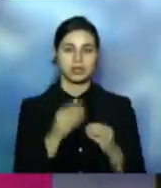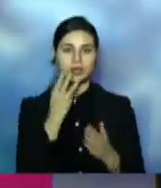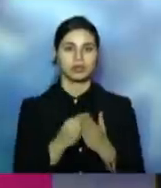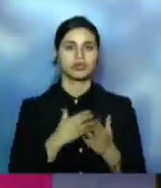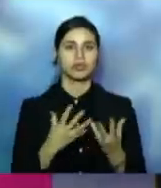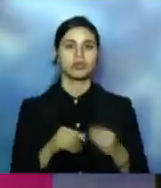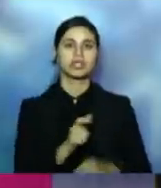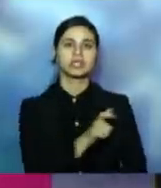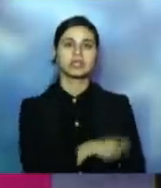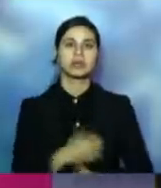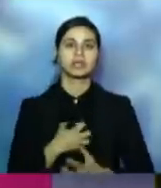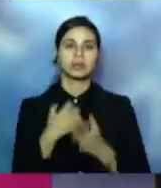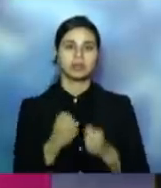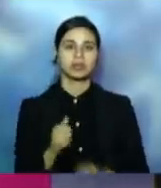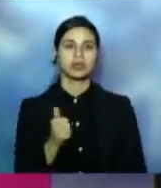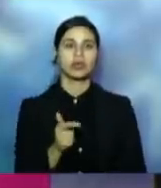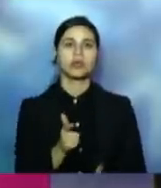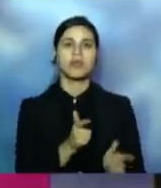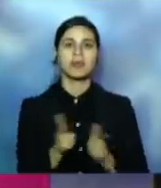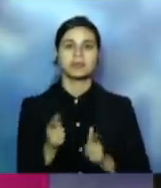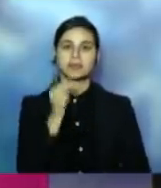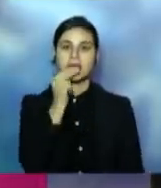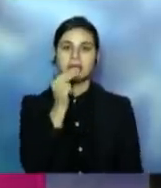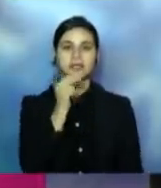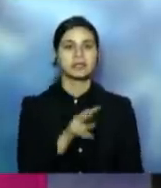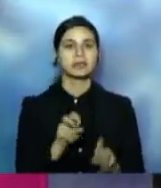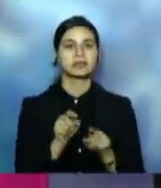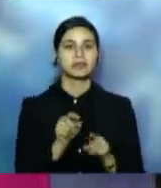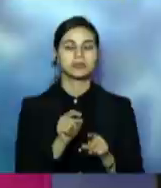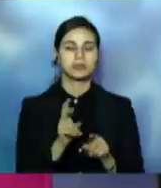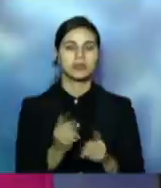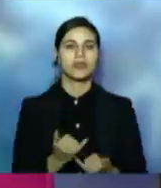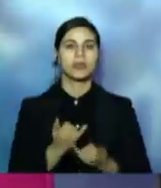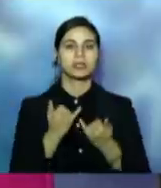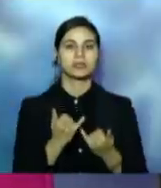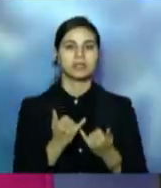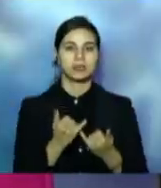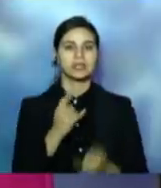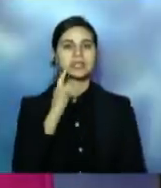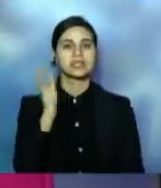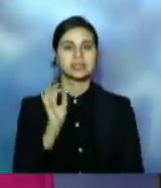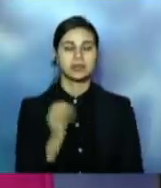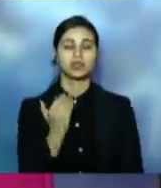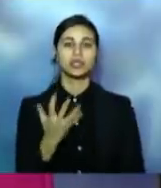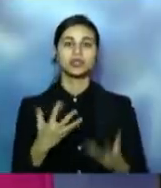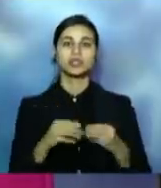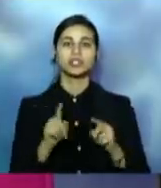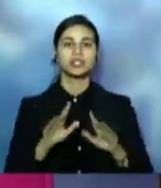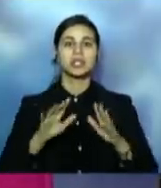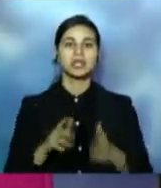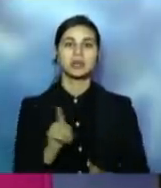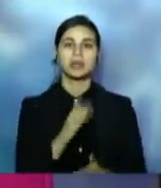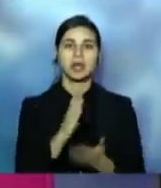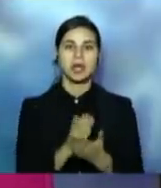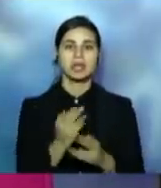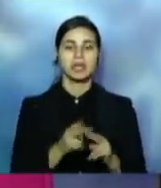ოჯახის წევრების ჯანმრთელობას, ელემენტარულად როგორ მოვამზადეთ კერძი, რა ტიპის კერძით უმასპინძლდებით სისტემატურად. შენს ოჯახში რა ხდება? რა